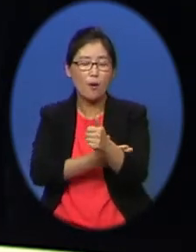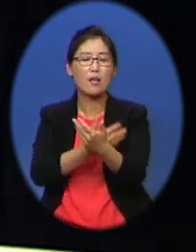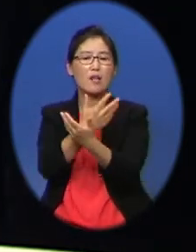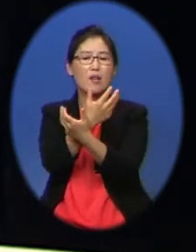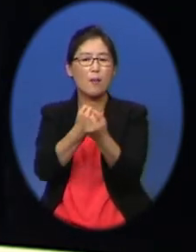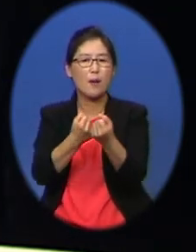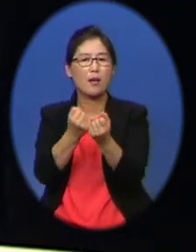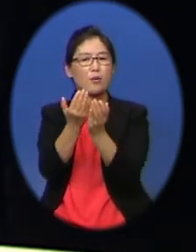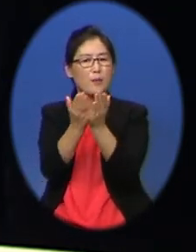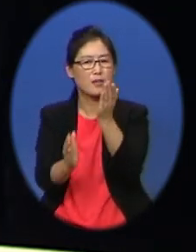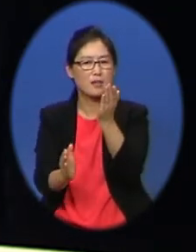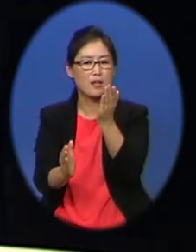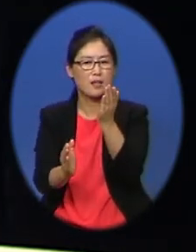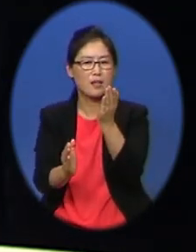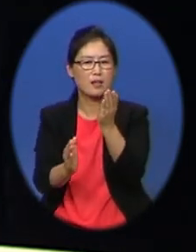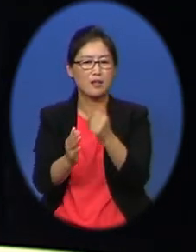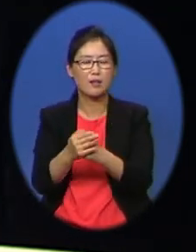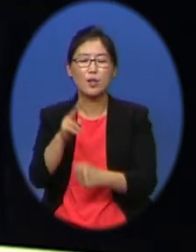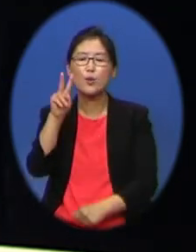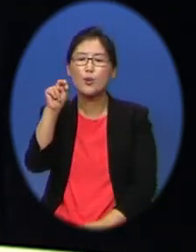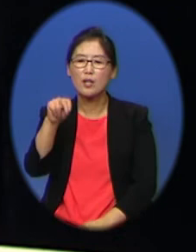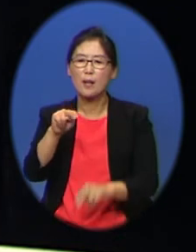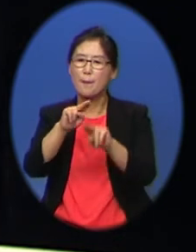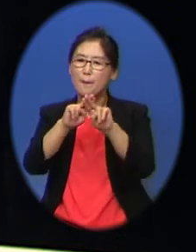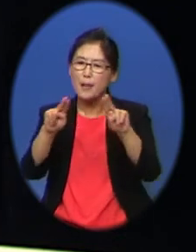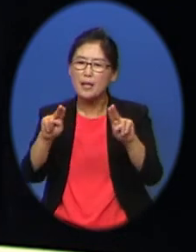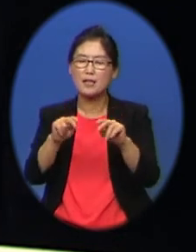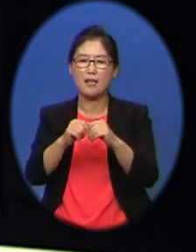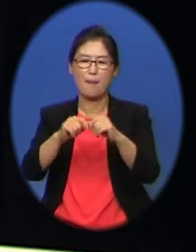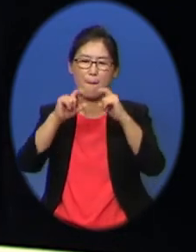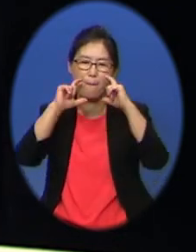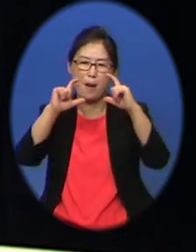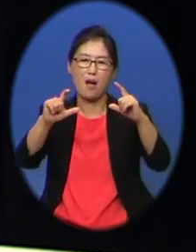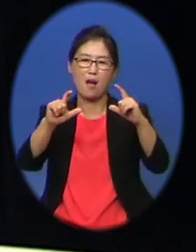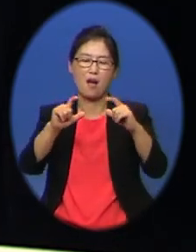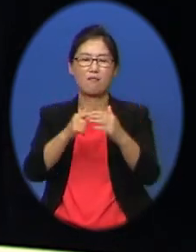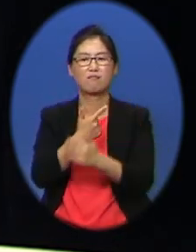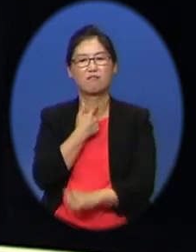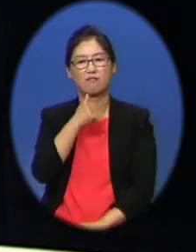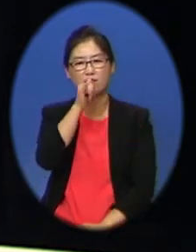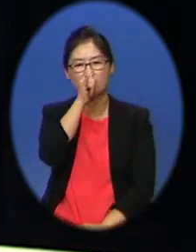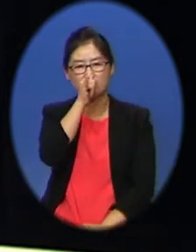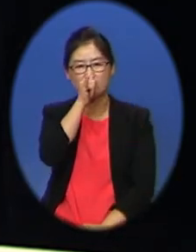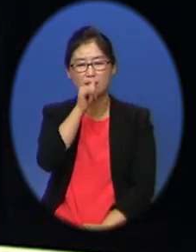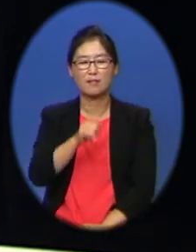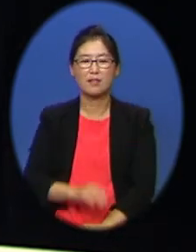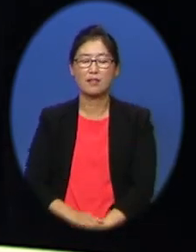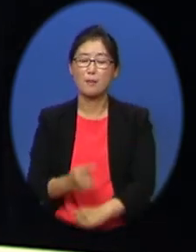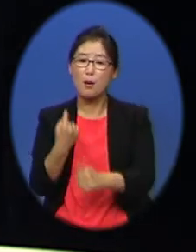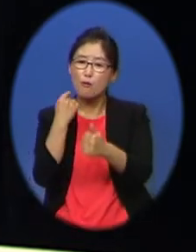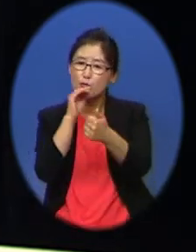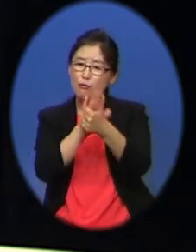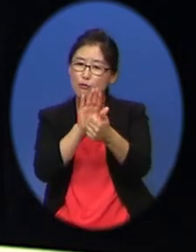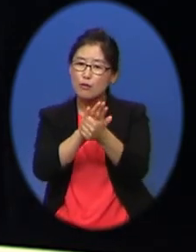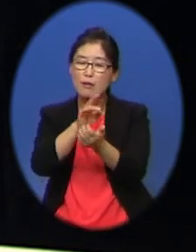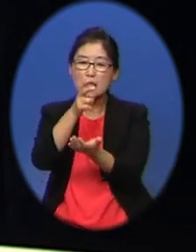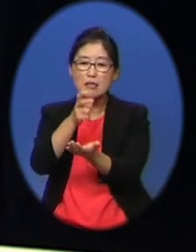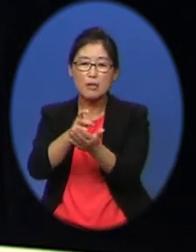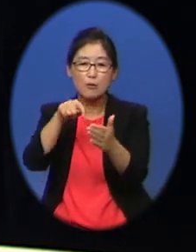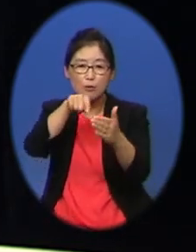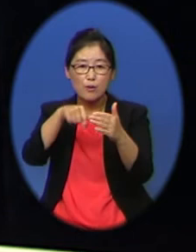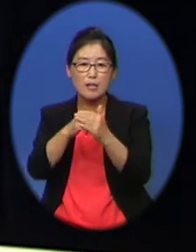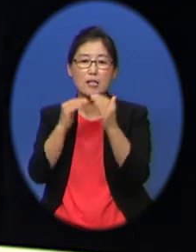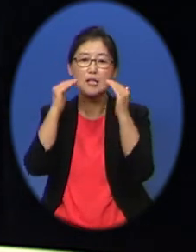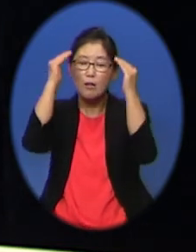부합하지 않는 것으로서 유엔에서 폐지 권고를 받기도 했습니다. 그래서 이 여러 후견 제도 중에서 성년 후견은